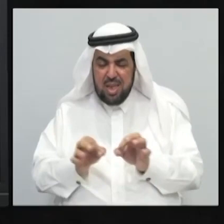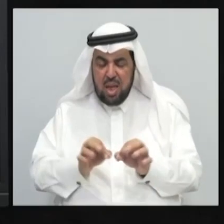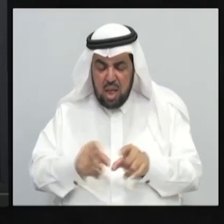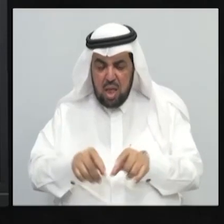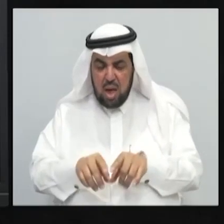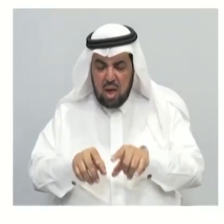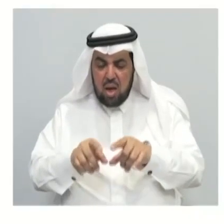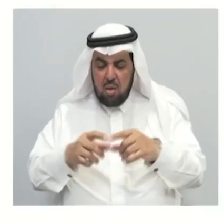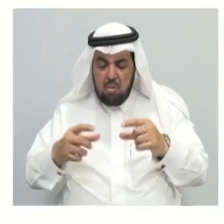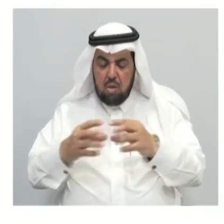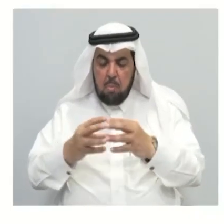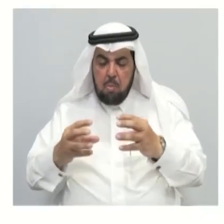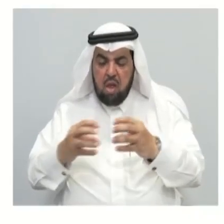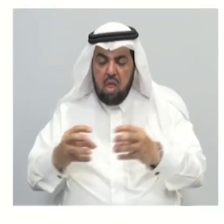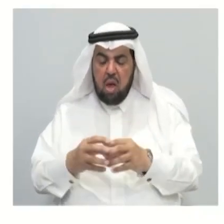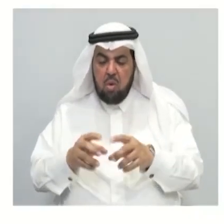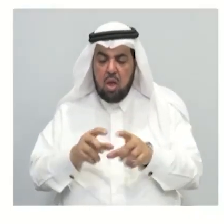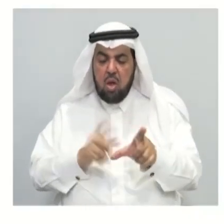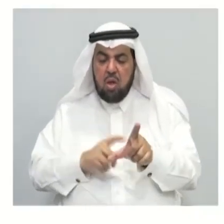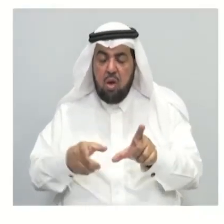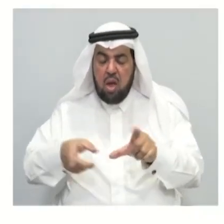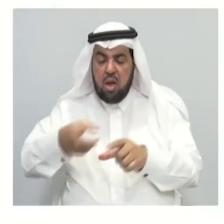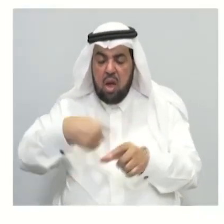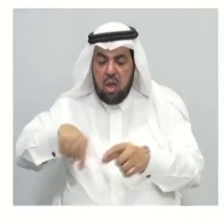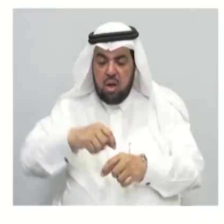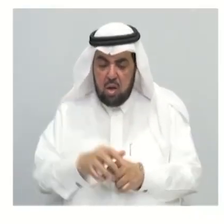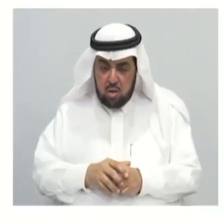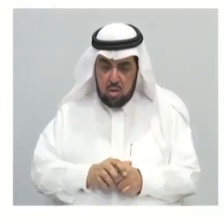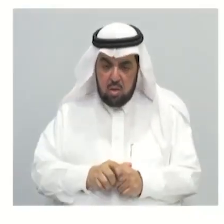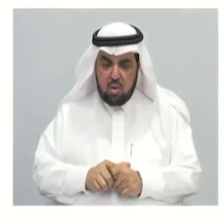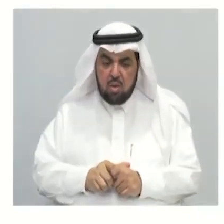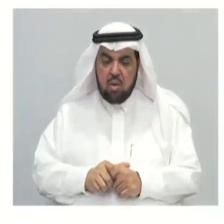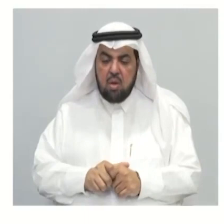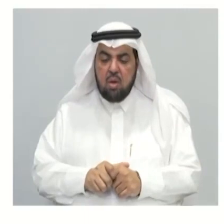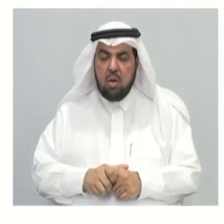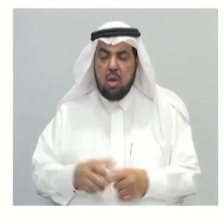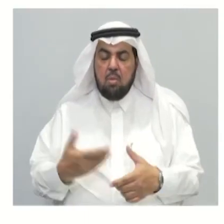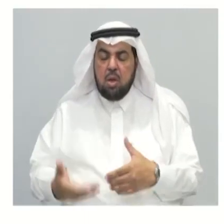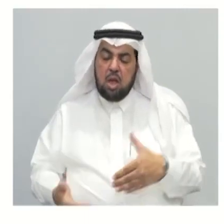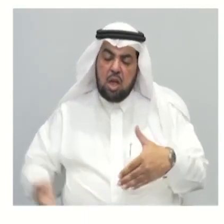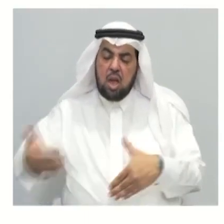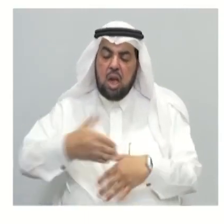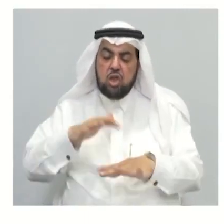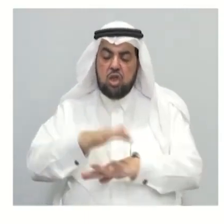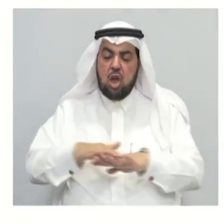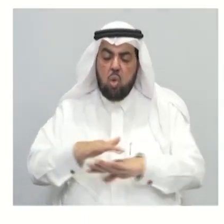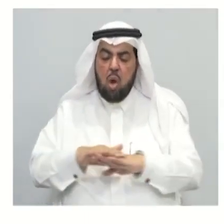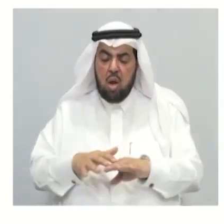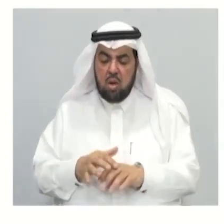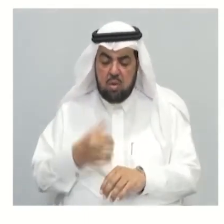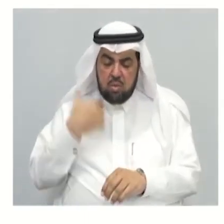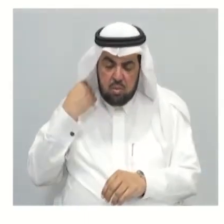الشكل البيضاوي لاعطاء زوايا دائريه بعد ذلك لدينا ادراج